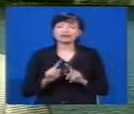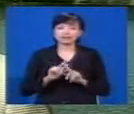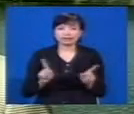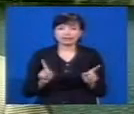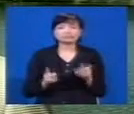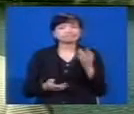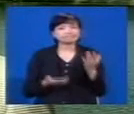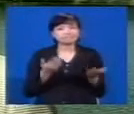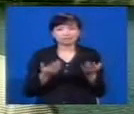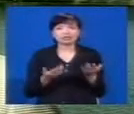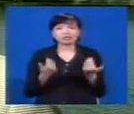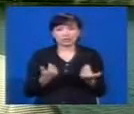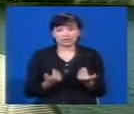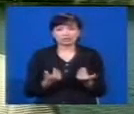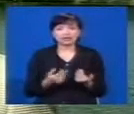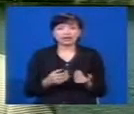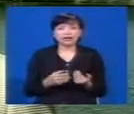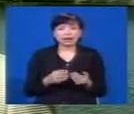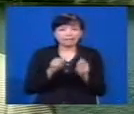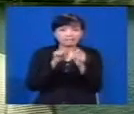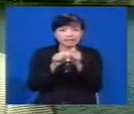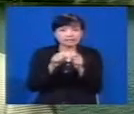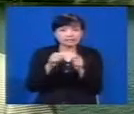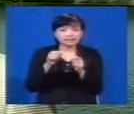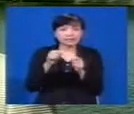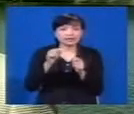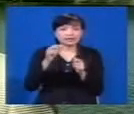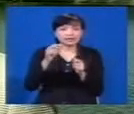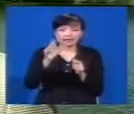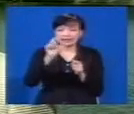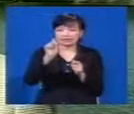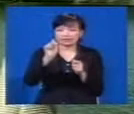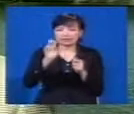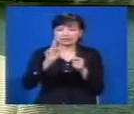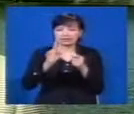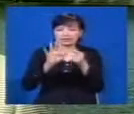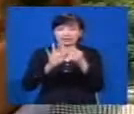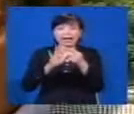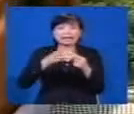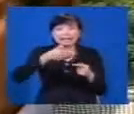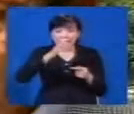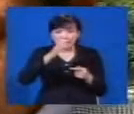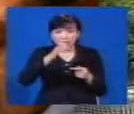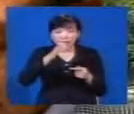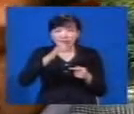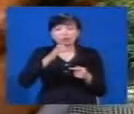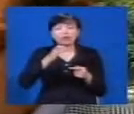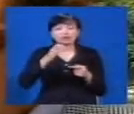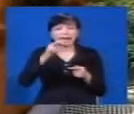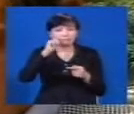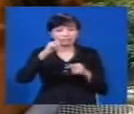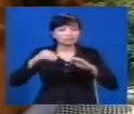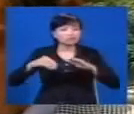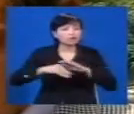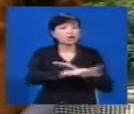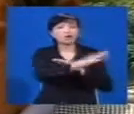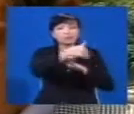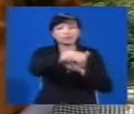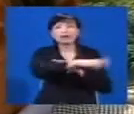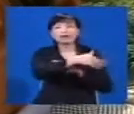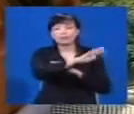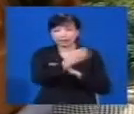นะขนาดนี้สระแก้วน้ำลดแล้วนะครับพอสระแก้วเนี่ยก็จะไหลมาที่กระบินจากกระบินก็ไหลมาศรีมหาโพธินะครับต